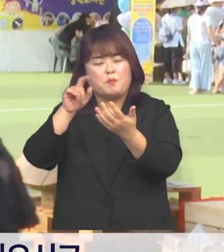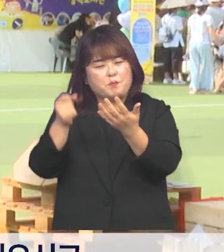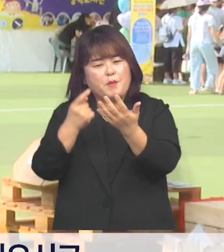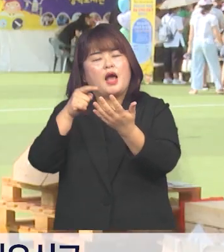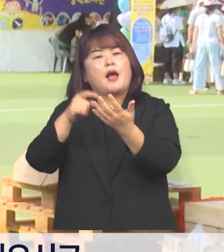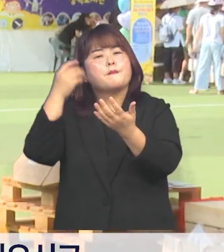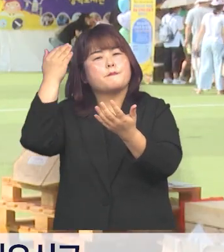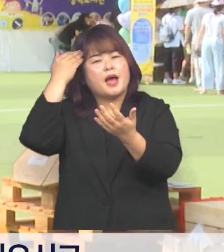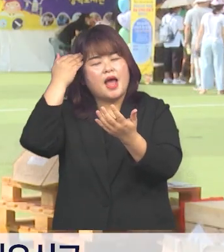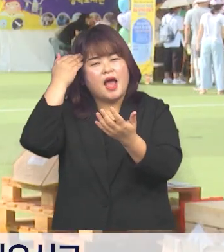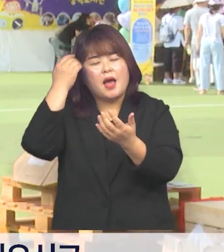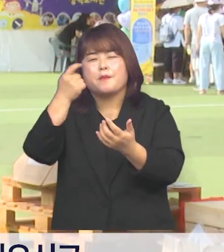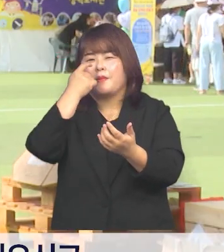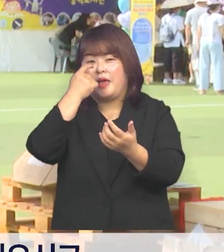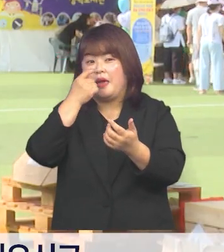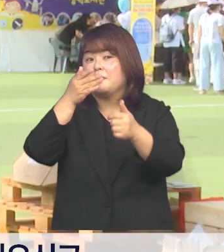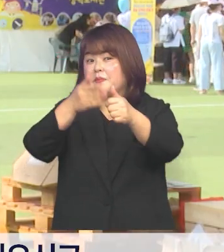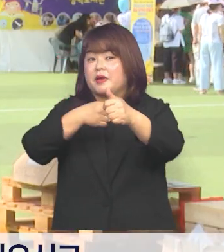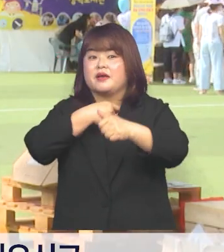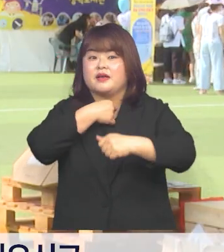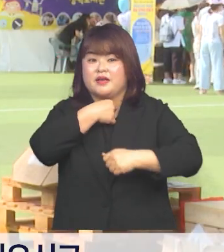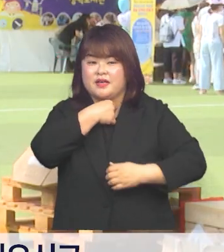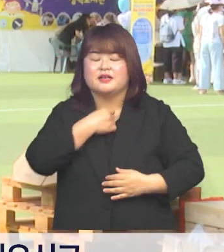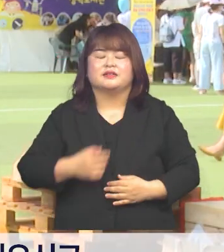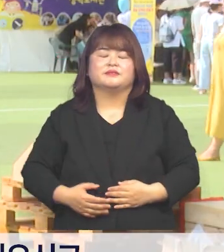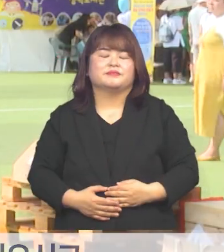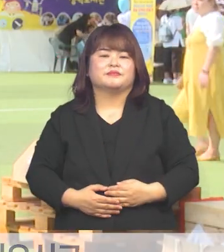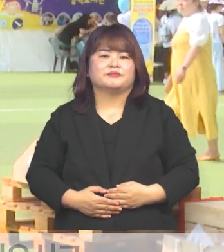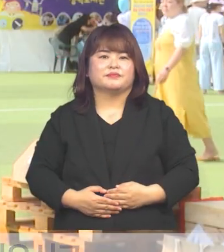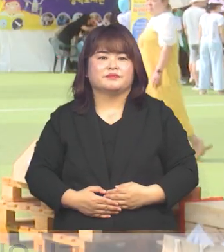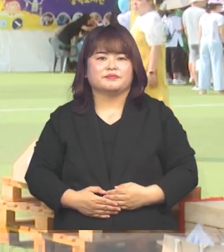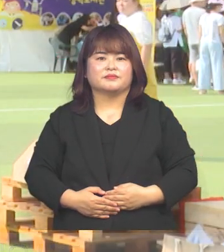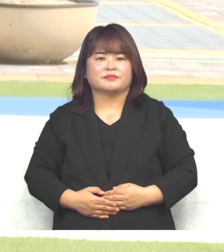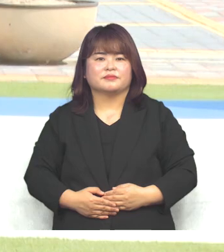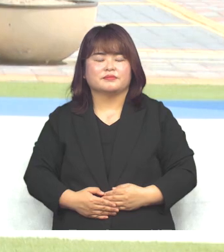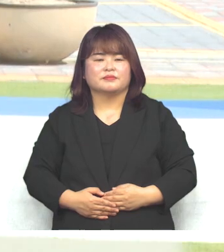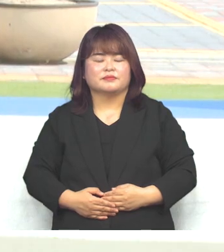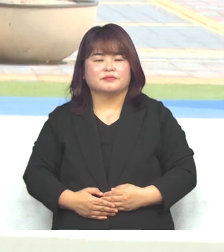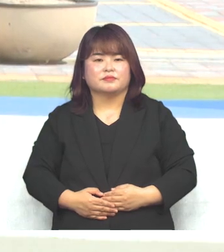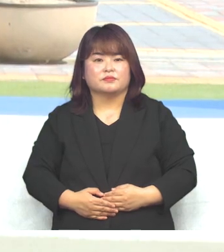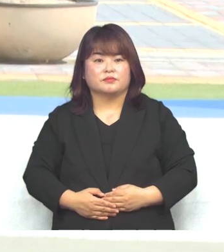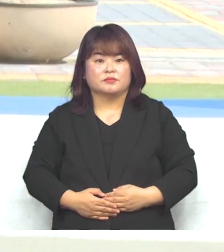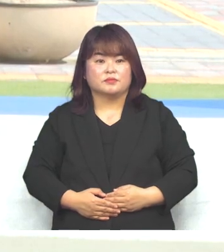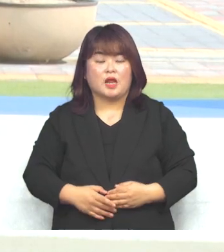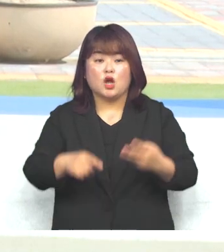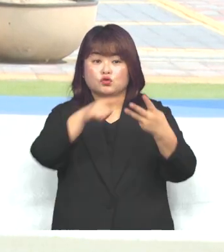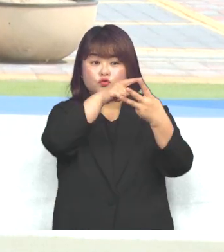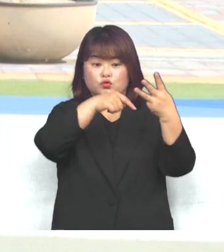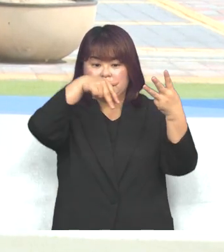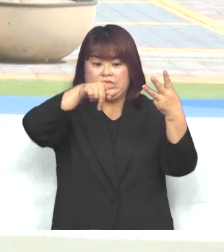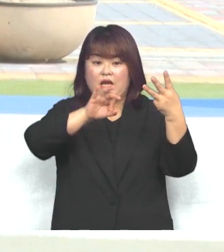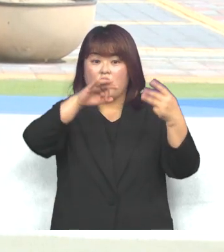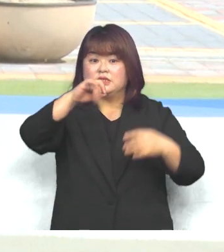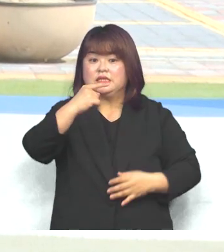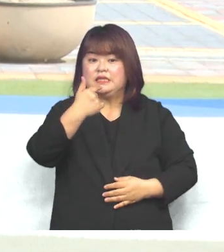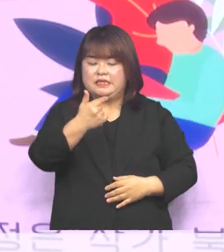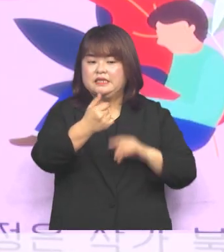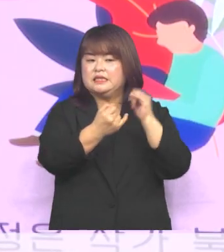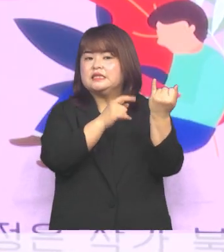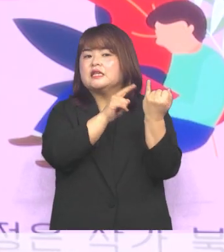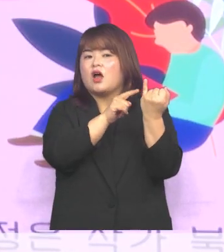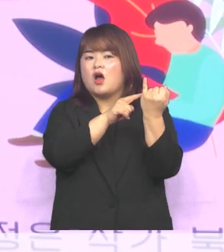많은 지혜와 지식을 배우시고 생각의 힘을 키워주시기 바랍니다. 윤정은 작가의 북 콘서트도